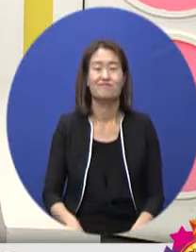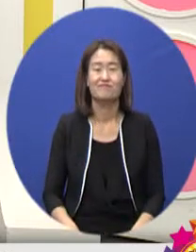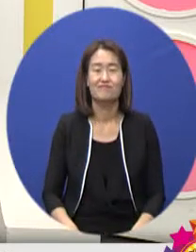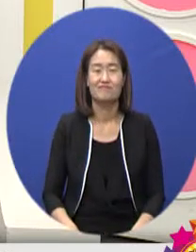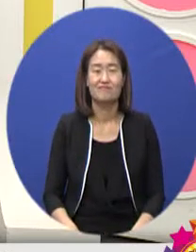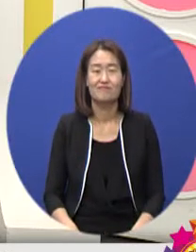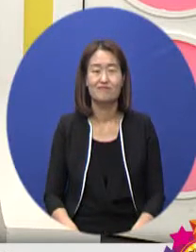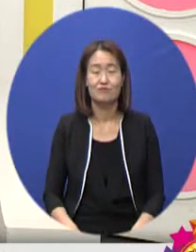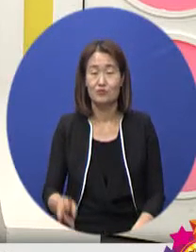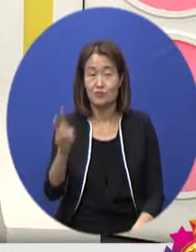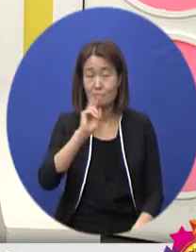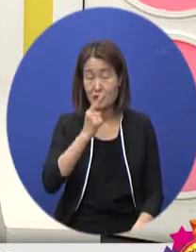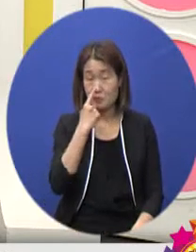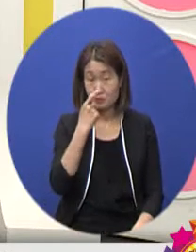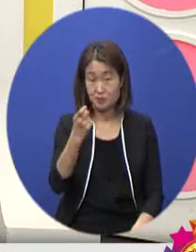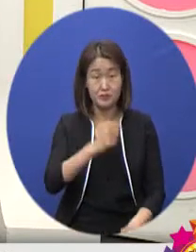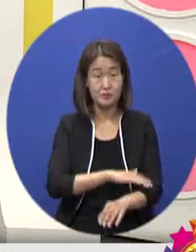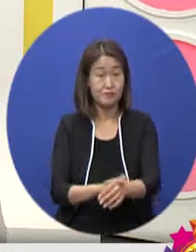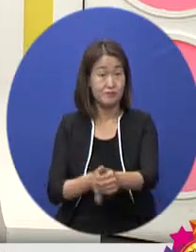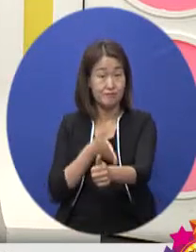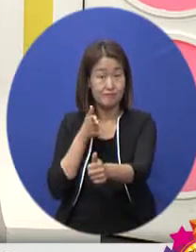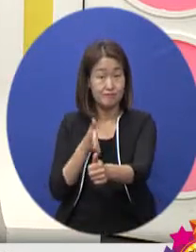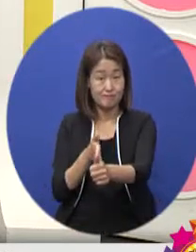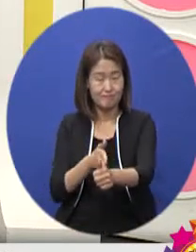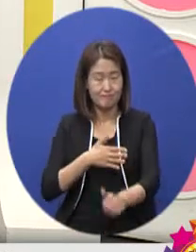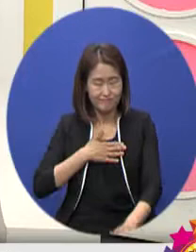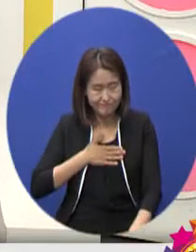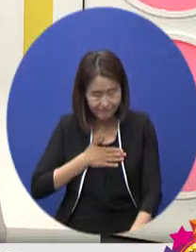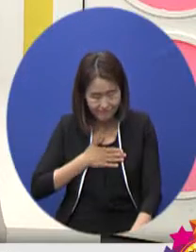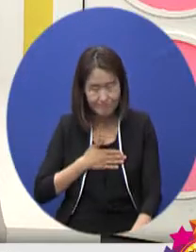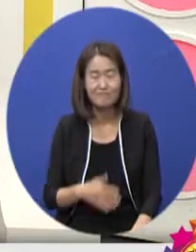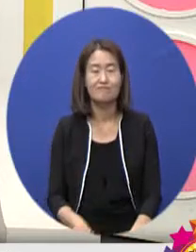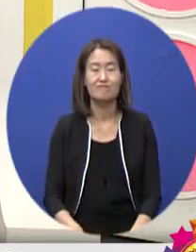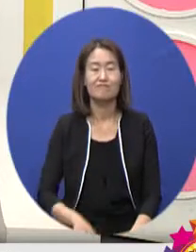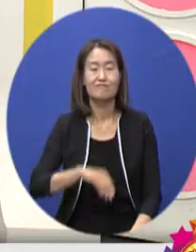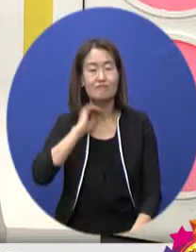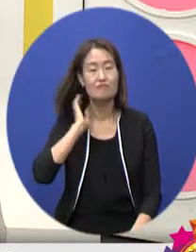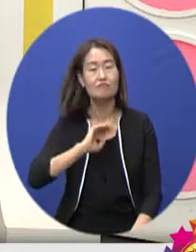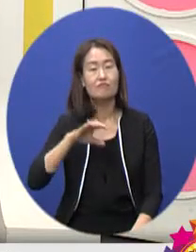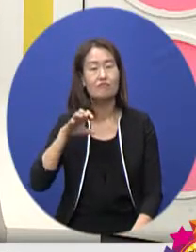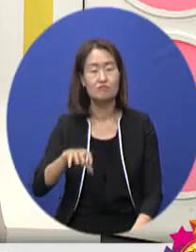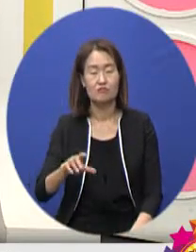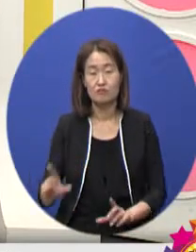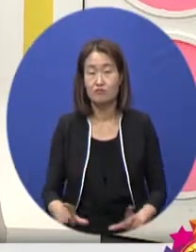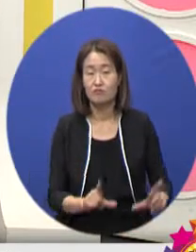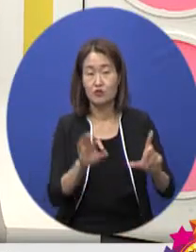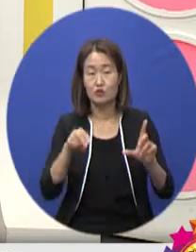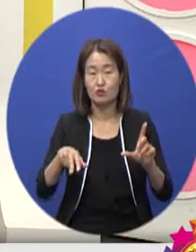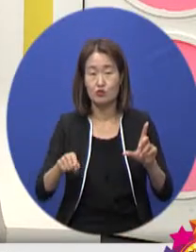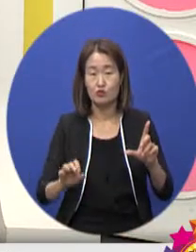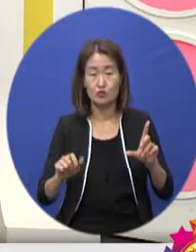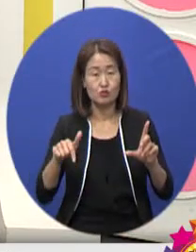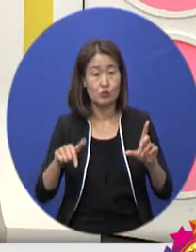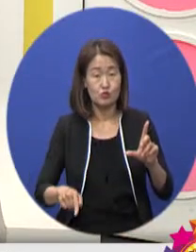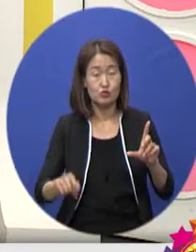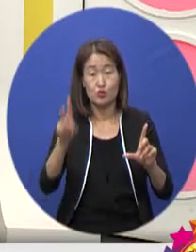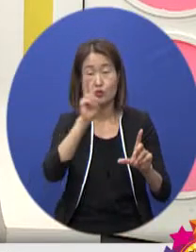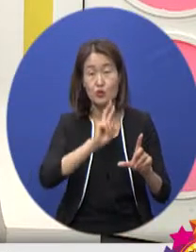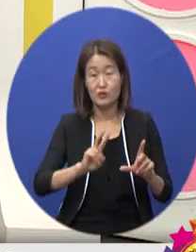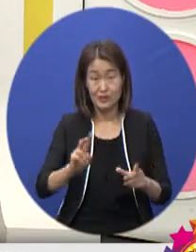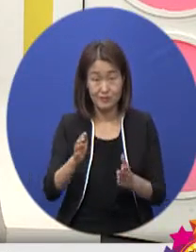예. 네, 노래도 멋지게 불러주세요. 예. 네. 네, 의정부에 살고 계시는 유준구 아버님이